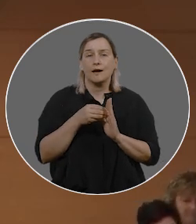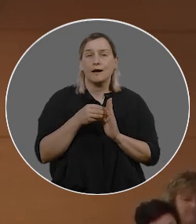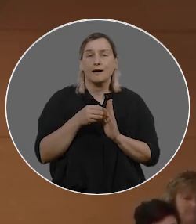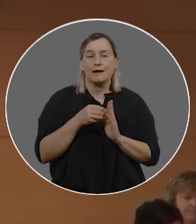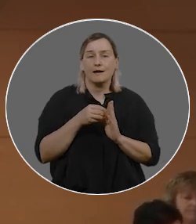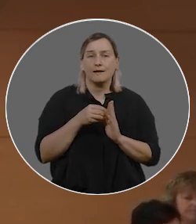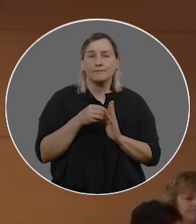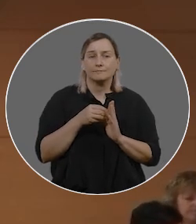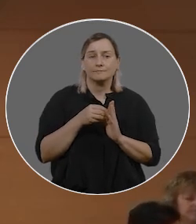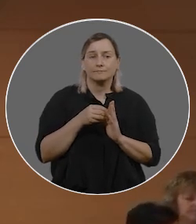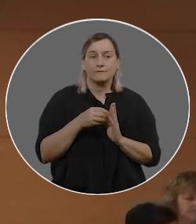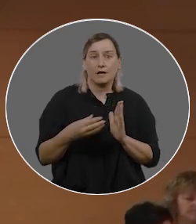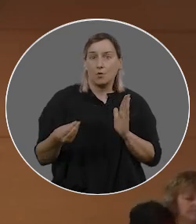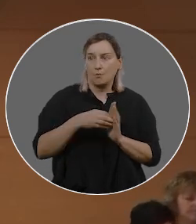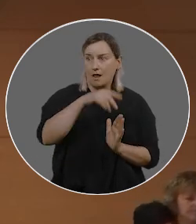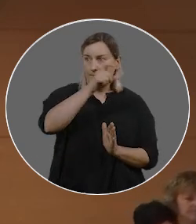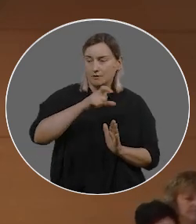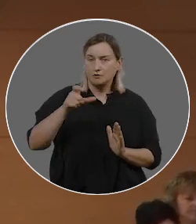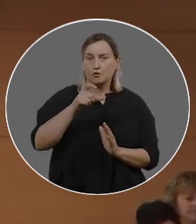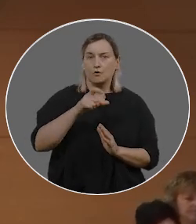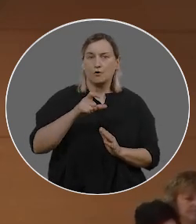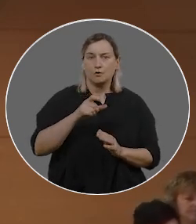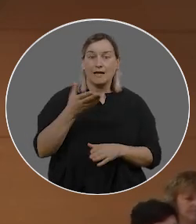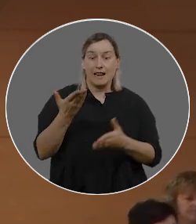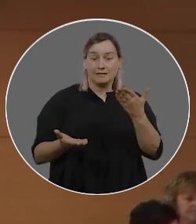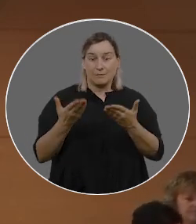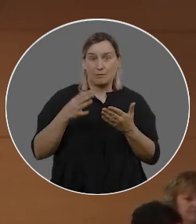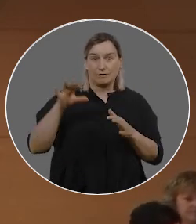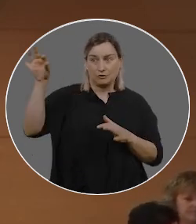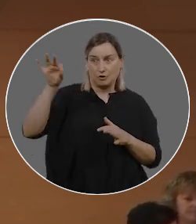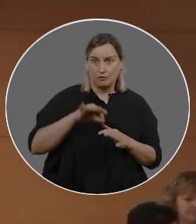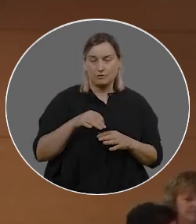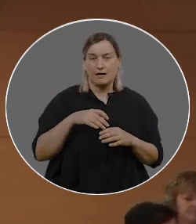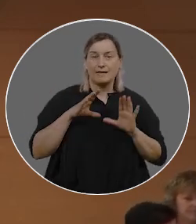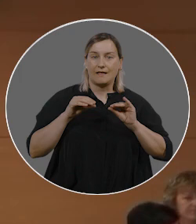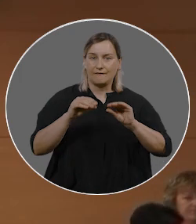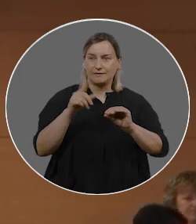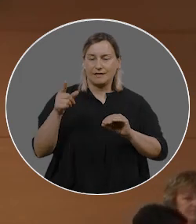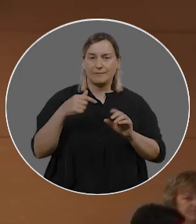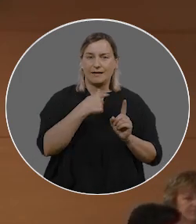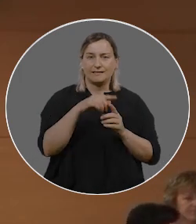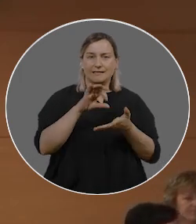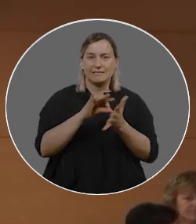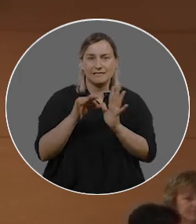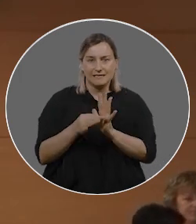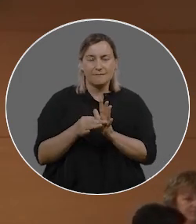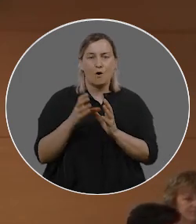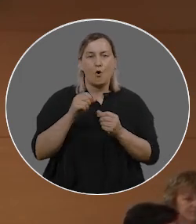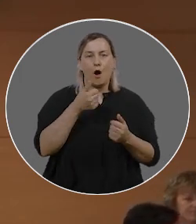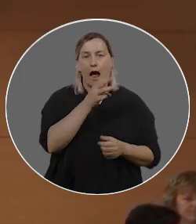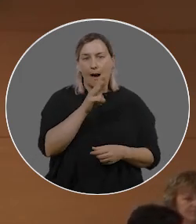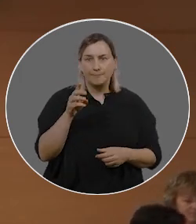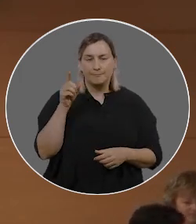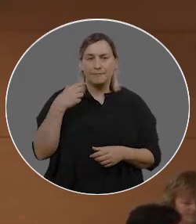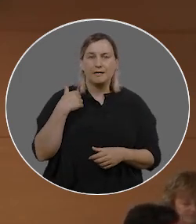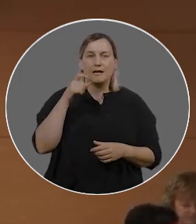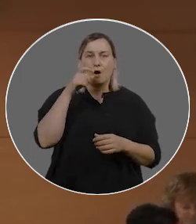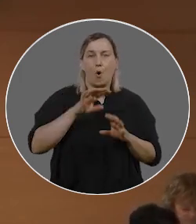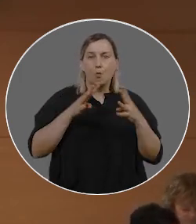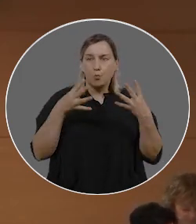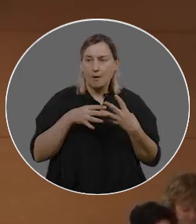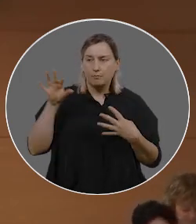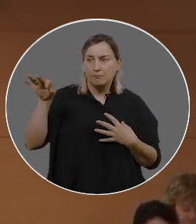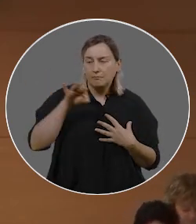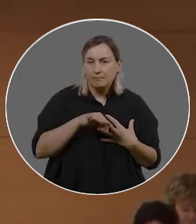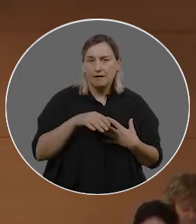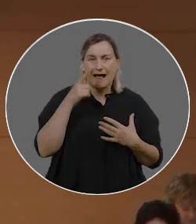d'incorporar a les persones en les avaluacions, no, que han de fer servir aquests sistemes, aquestes aplicacions,